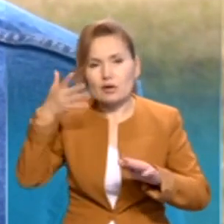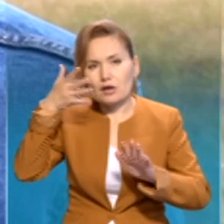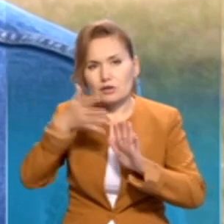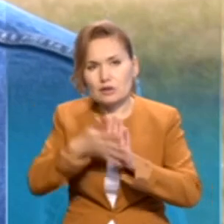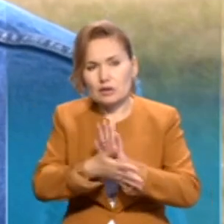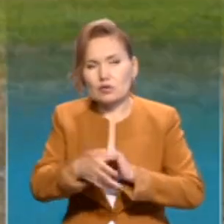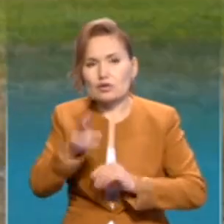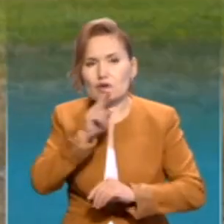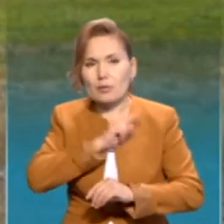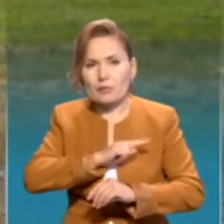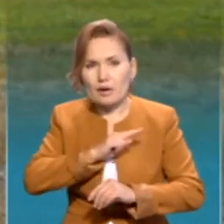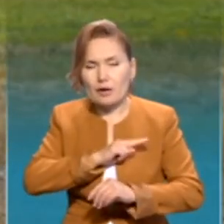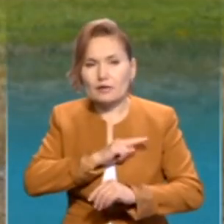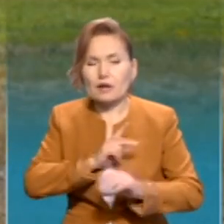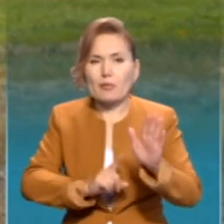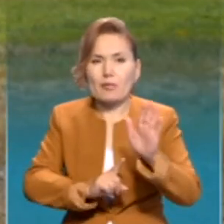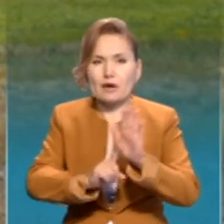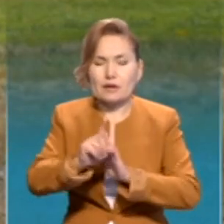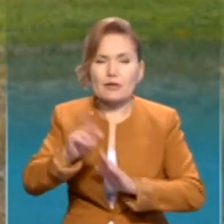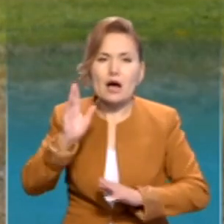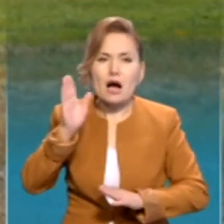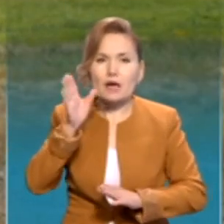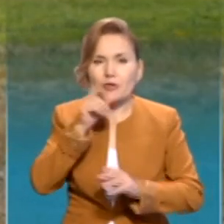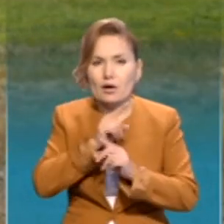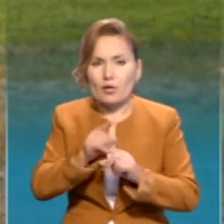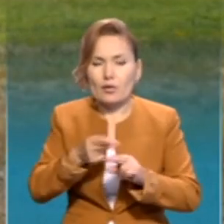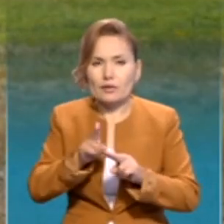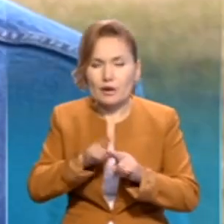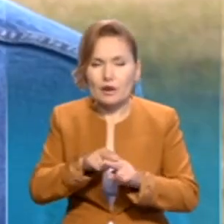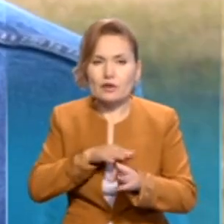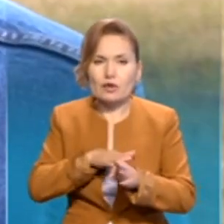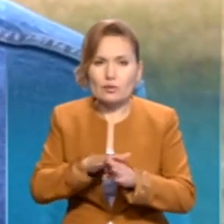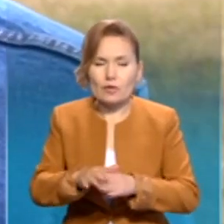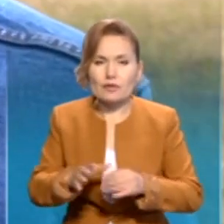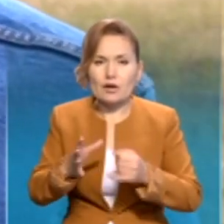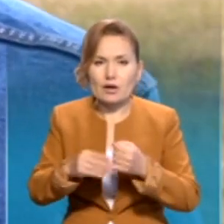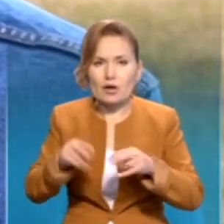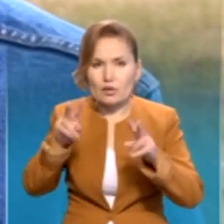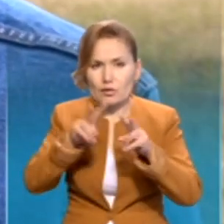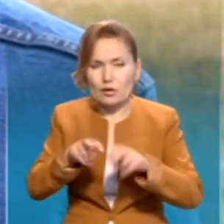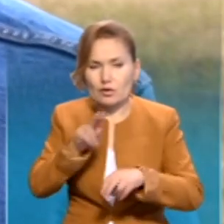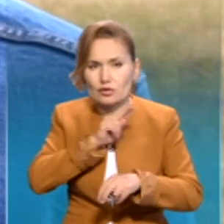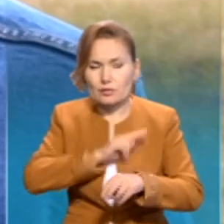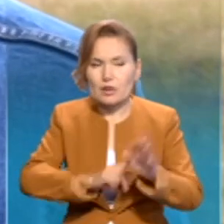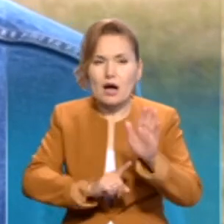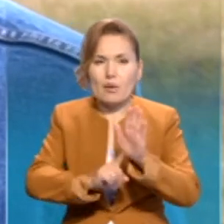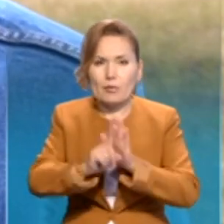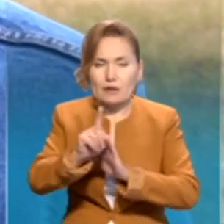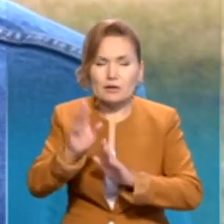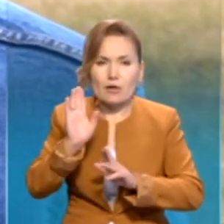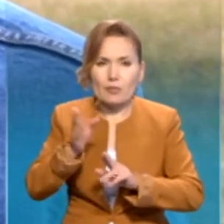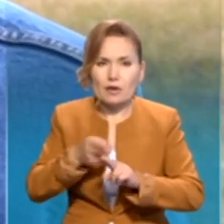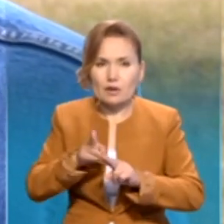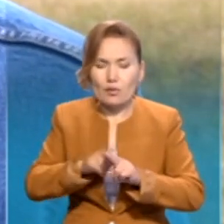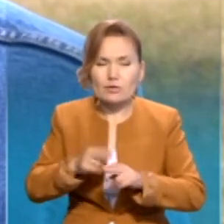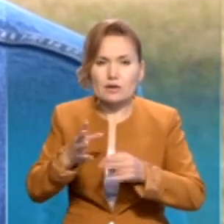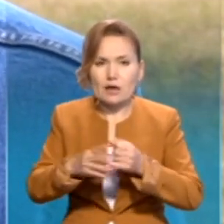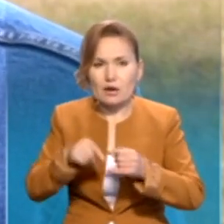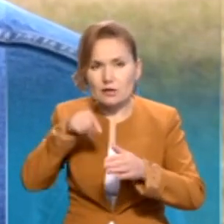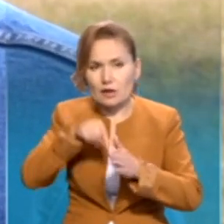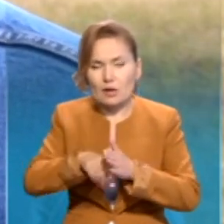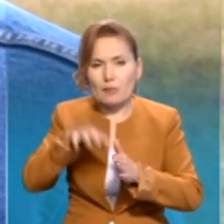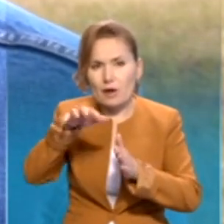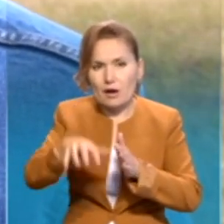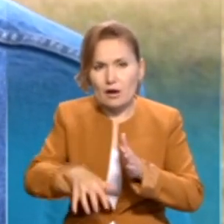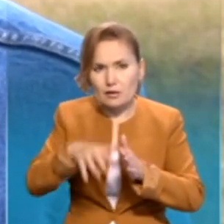бір парасы атқарылуда. Алдағы уақытта бұл жерде толыққанды археологиялық қазба жұмыстары жүргізіледі. Яғни археологиялық қазба жұмыстары